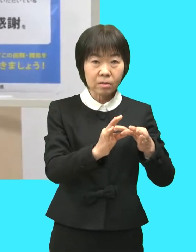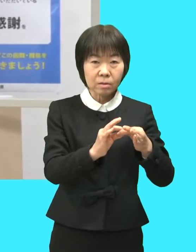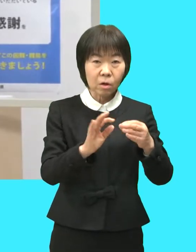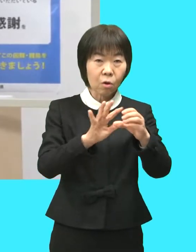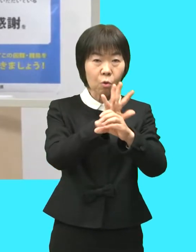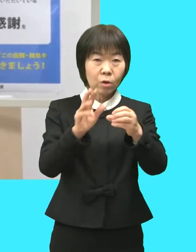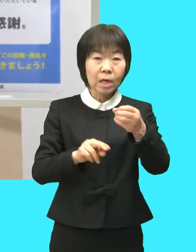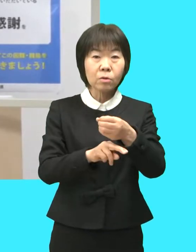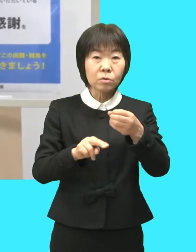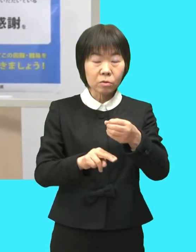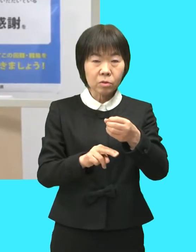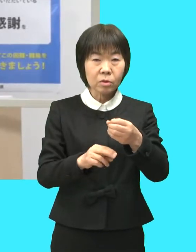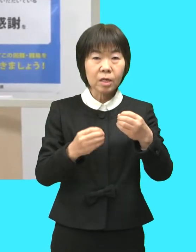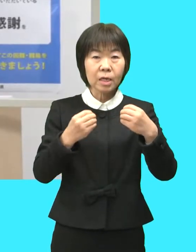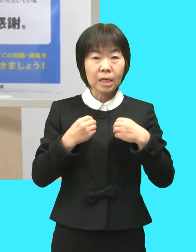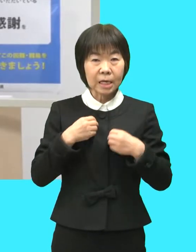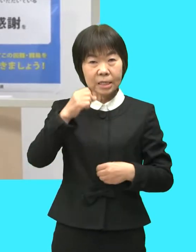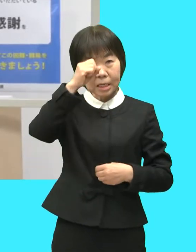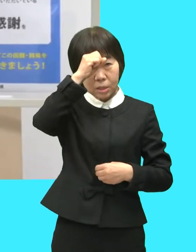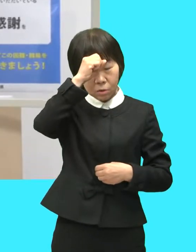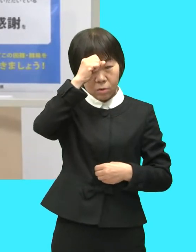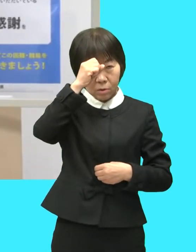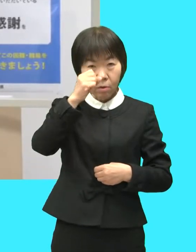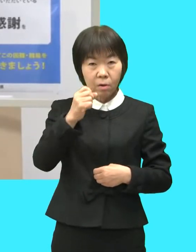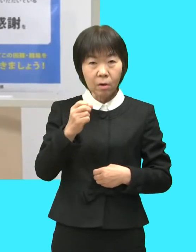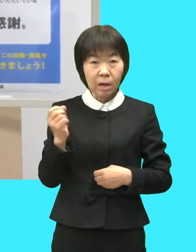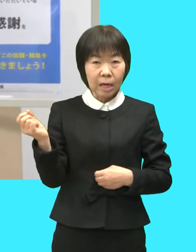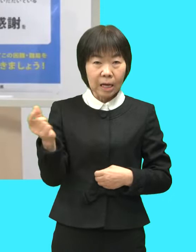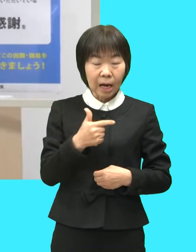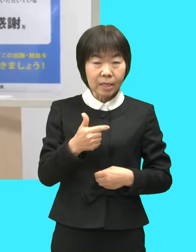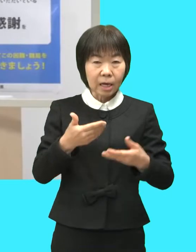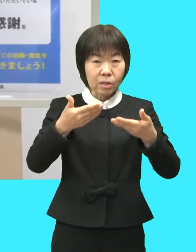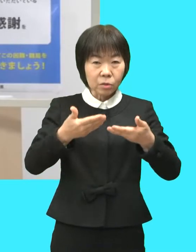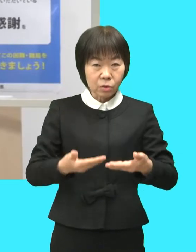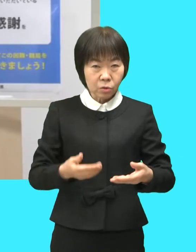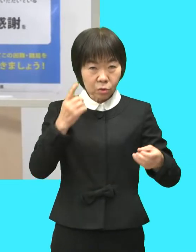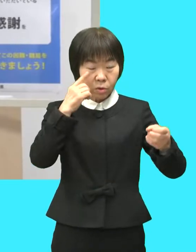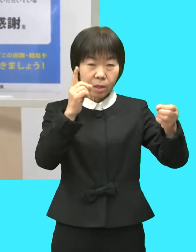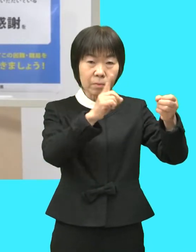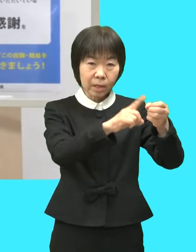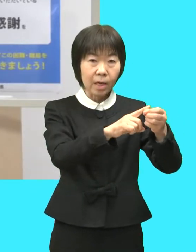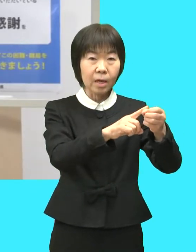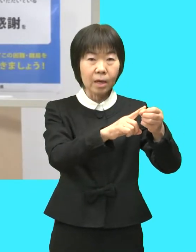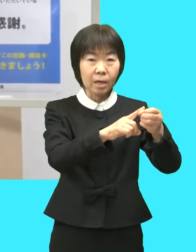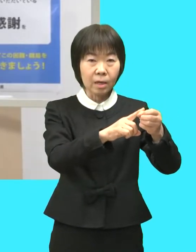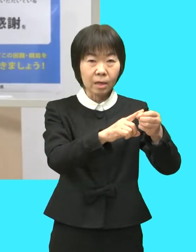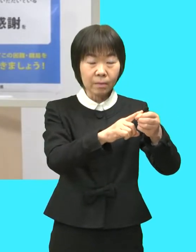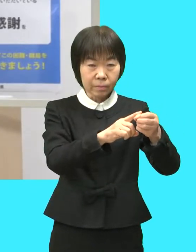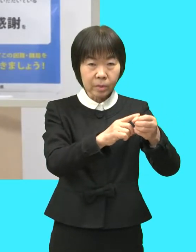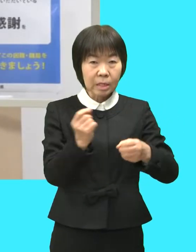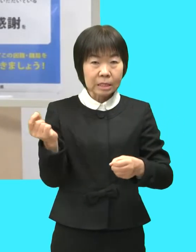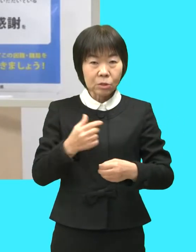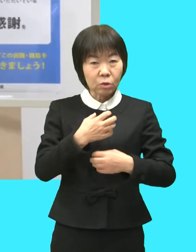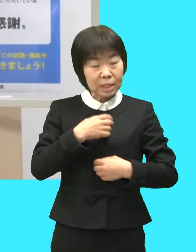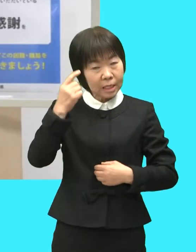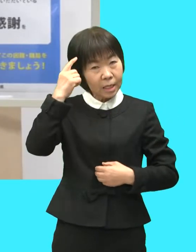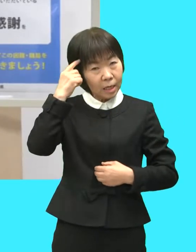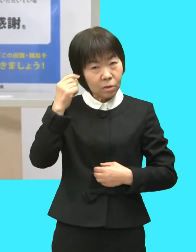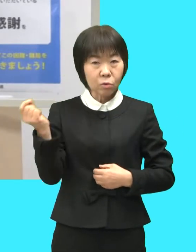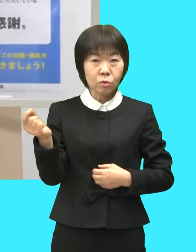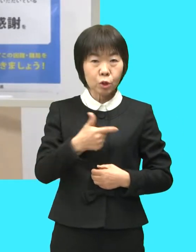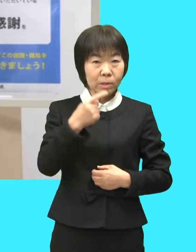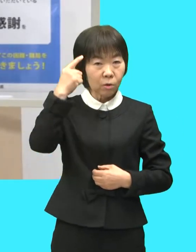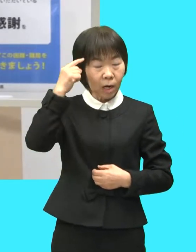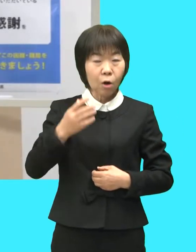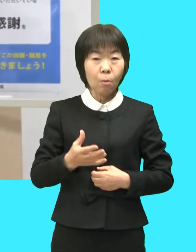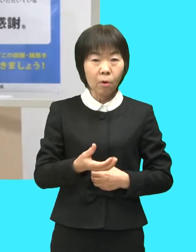型コロナウイルス感染症の一日も早い収束に向け、一層の危機感とスピード